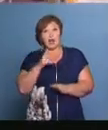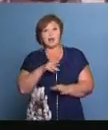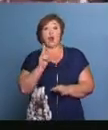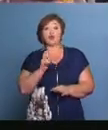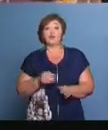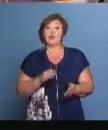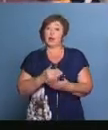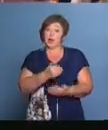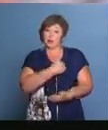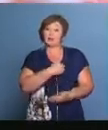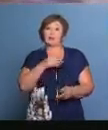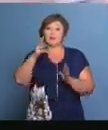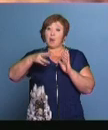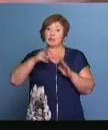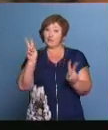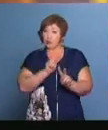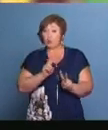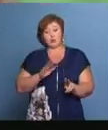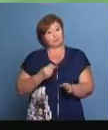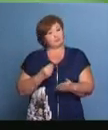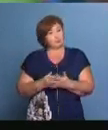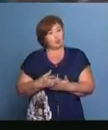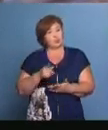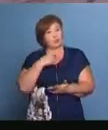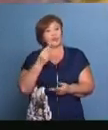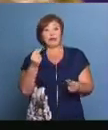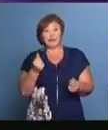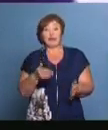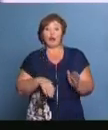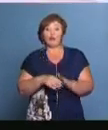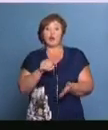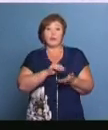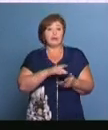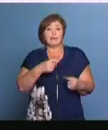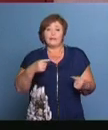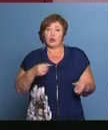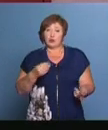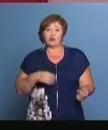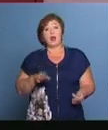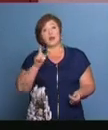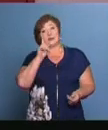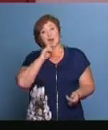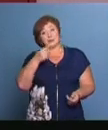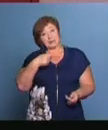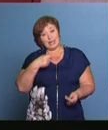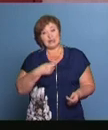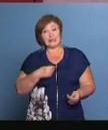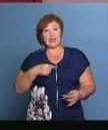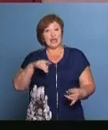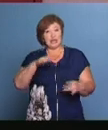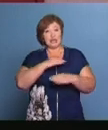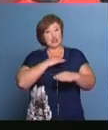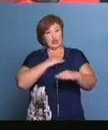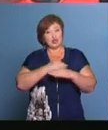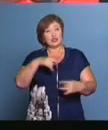хотела сниматься в кино. Потом решила, это дорого. Говорит, что деньги лучше копить не на всякую ерунду, а на сладости и сценические костюмы.